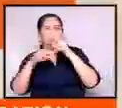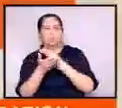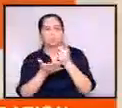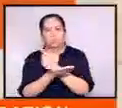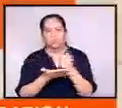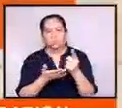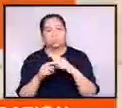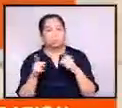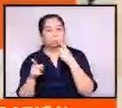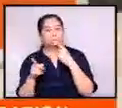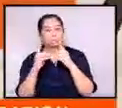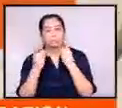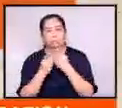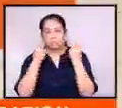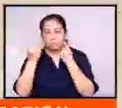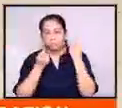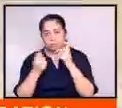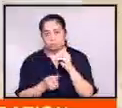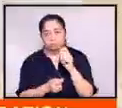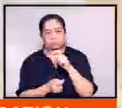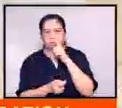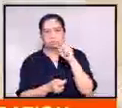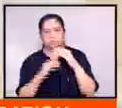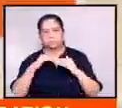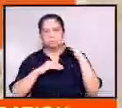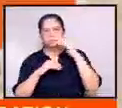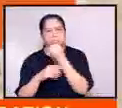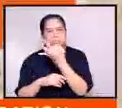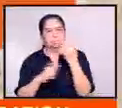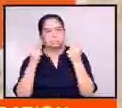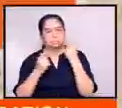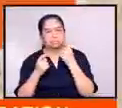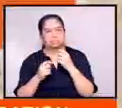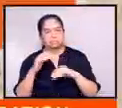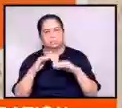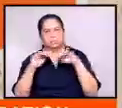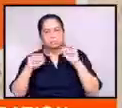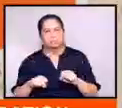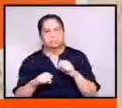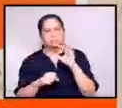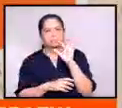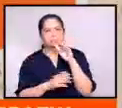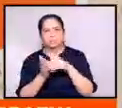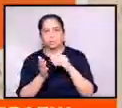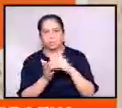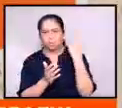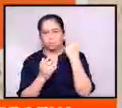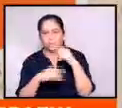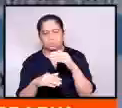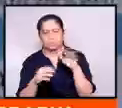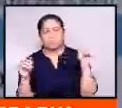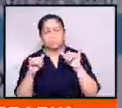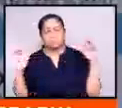araw. Pero ayon sa Department of Tourism, hindi dapat lumampas ang bilang ng turista sa carrying capacity ng isla na 19,000. At